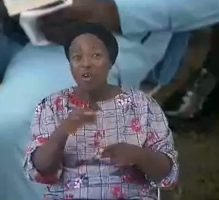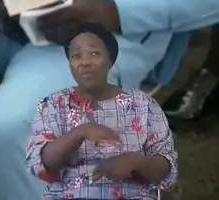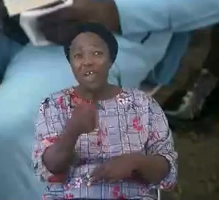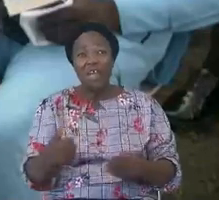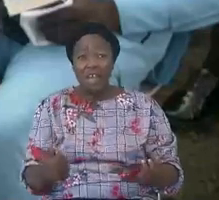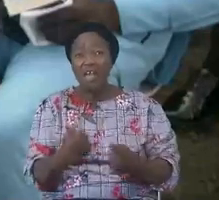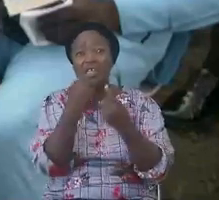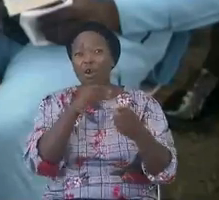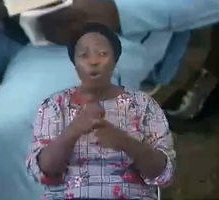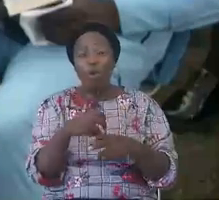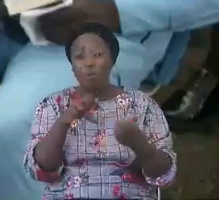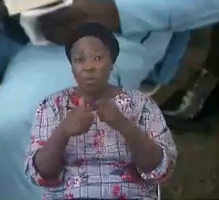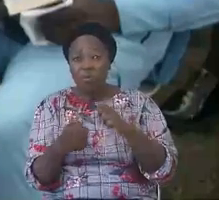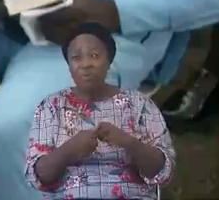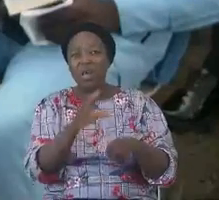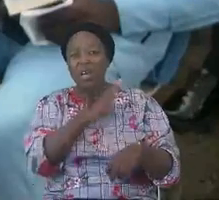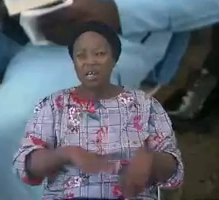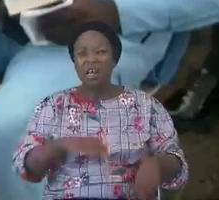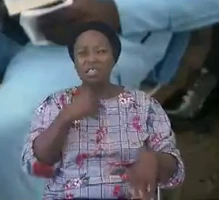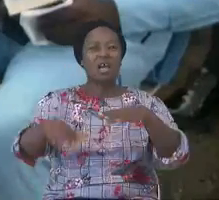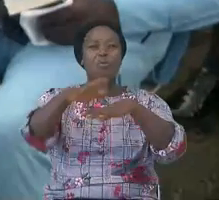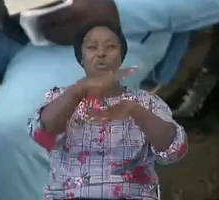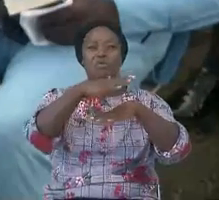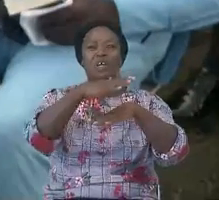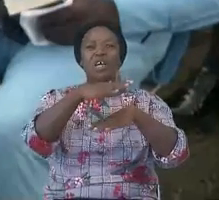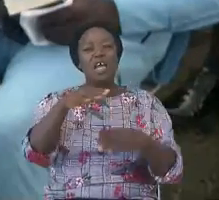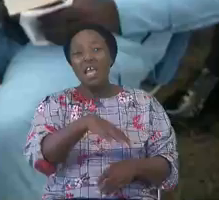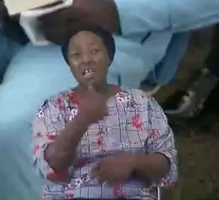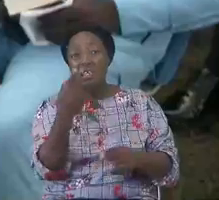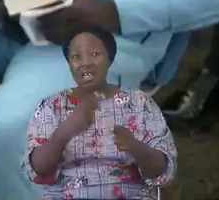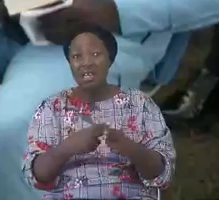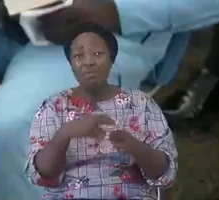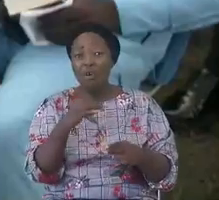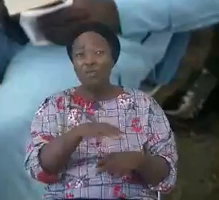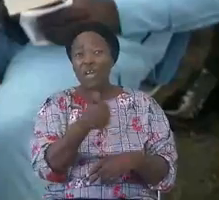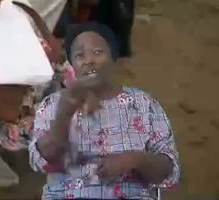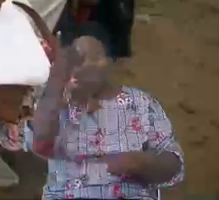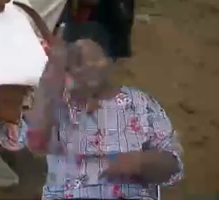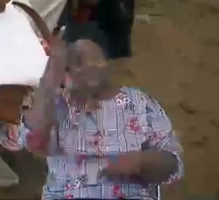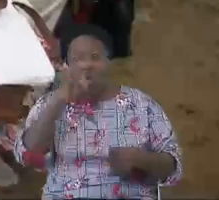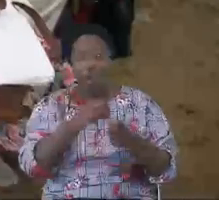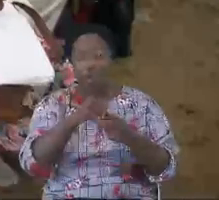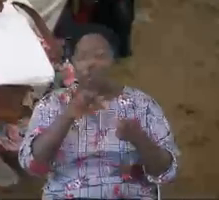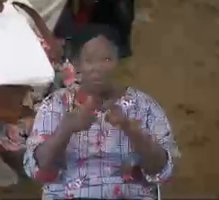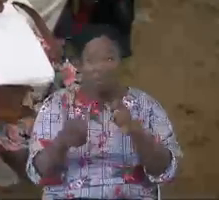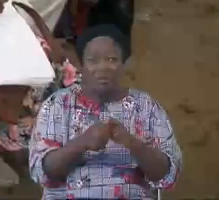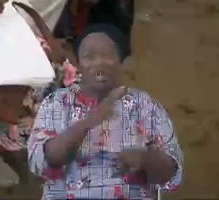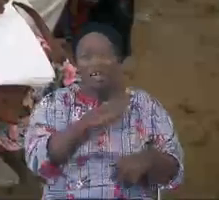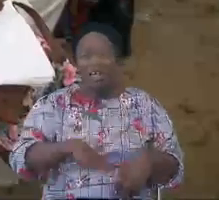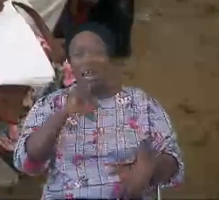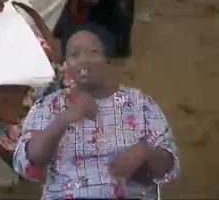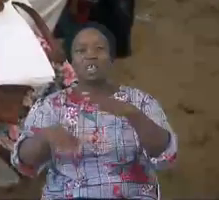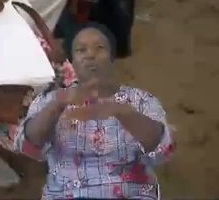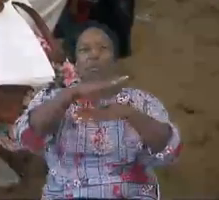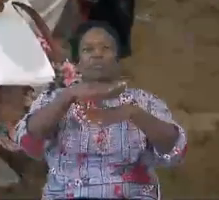maladie, Christ est au-dessus. Tout nom de toute attaque, affliction, Christ est au-dessus.